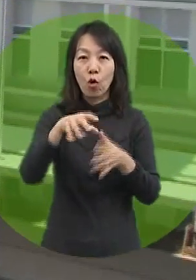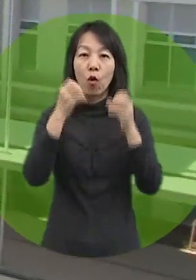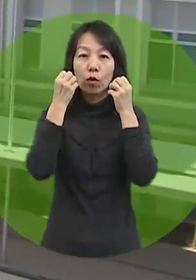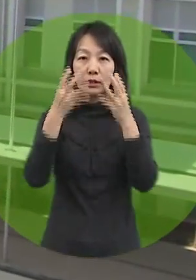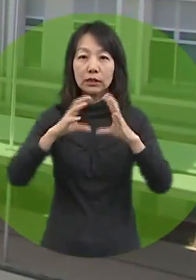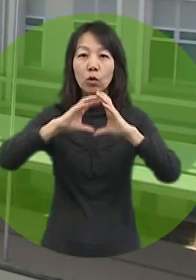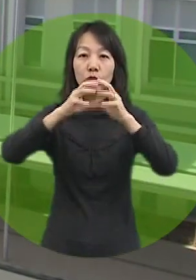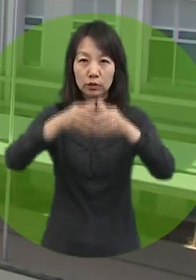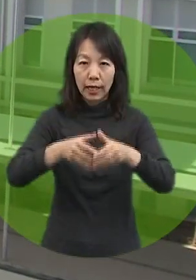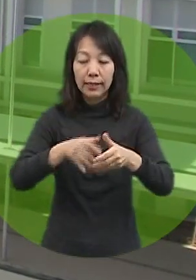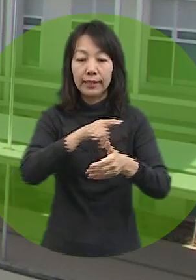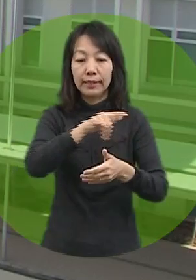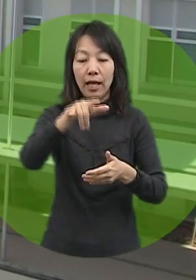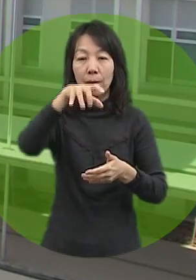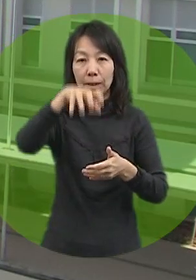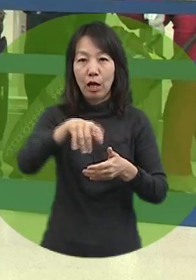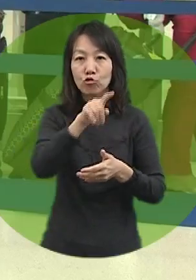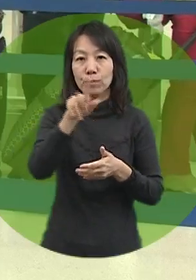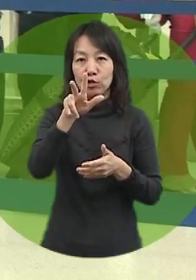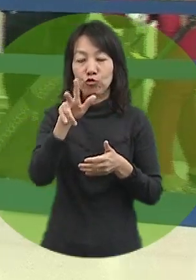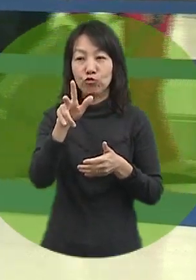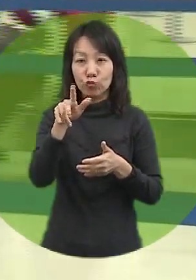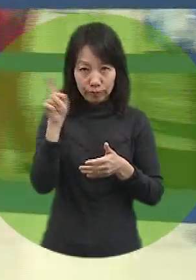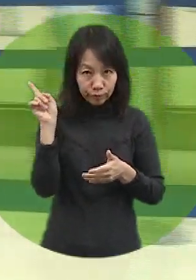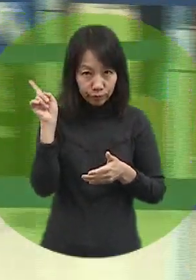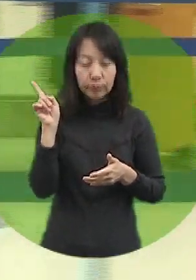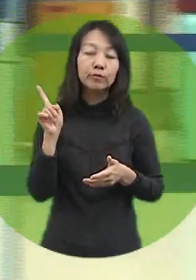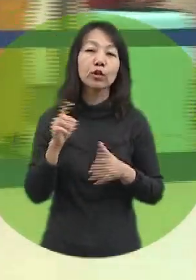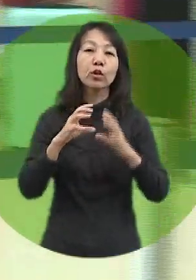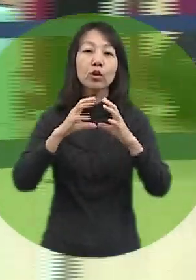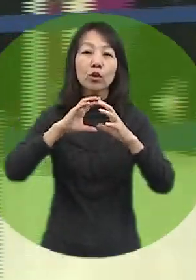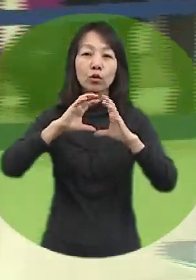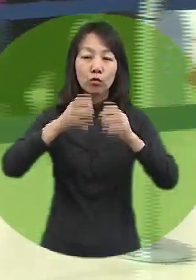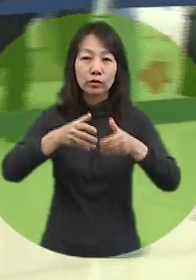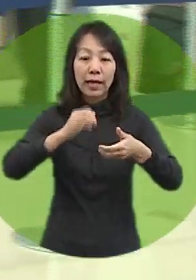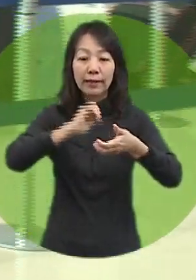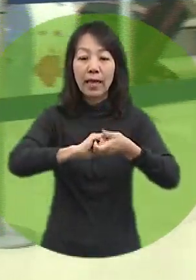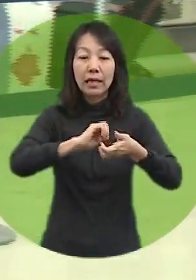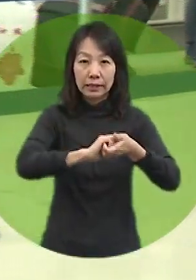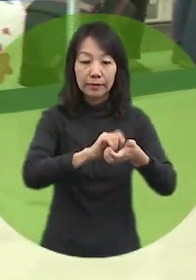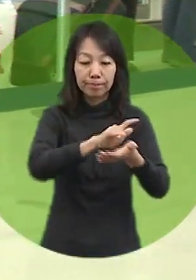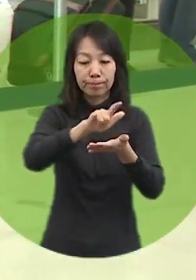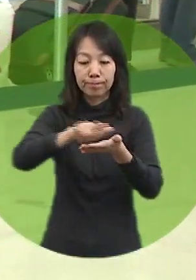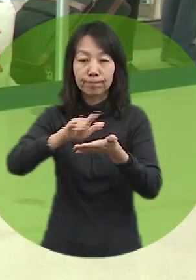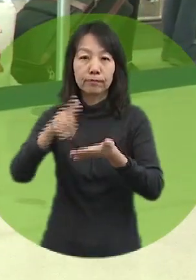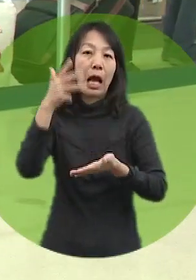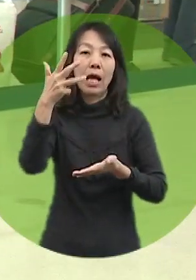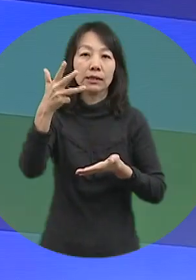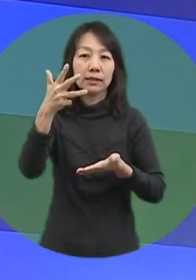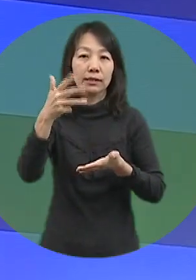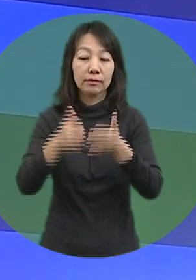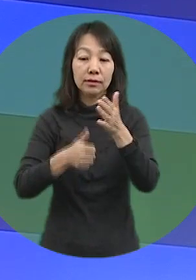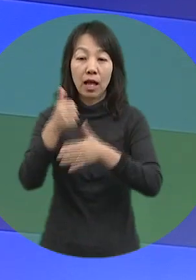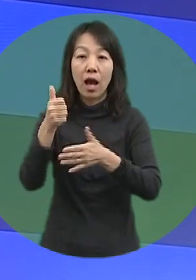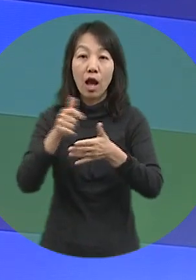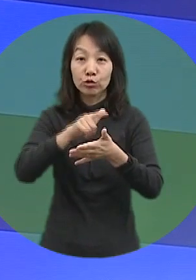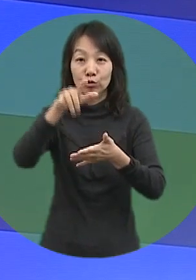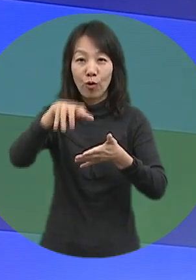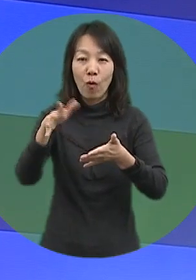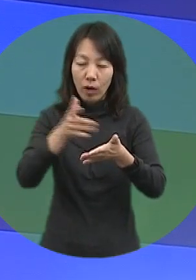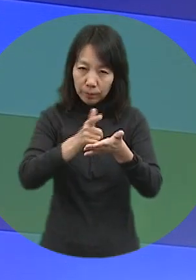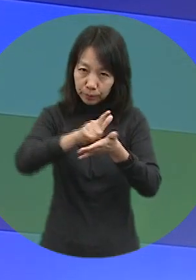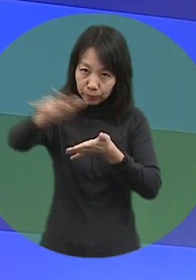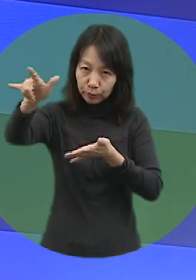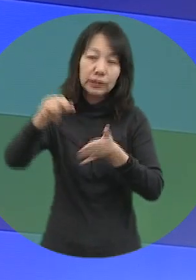ターミナルビルに来ています。国際定期路線として8路線がここ那覇空港から就航しているんです